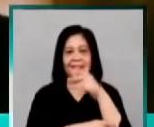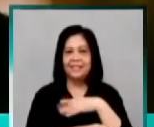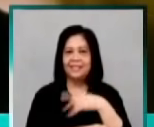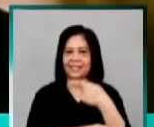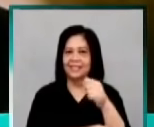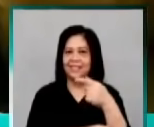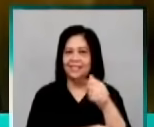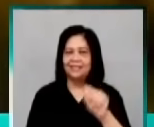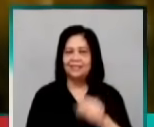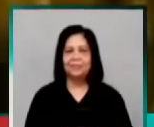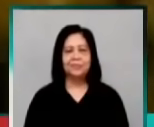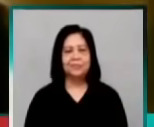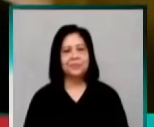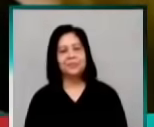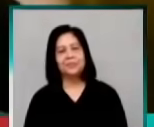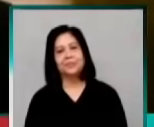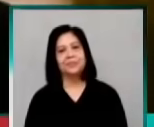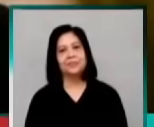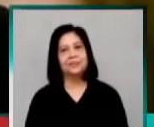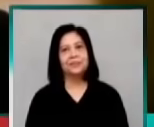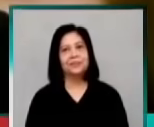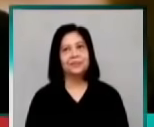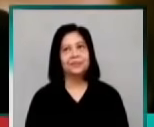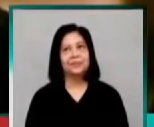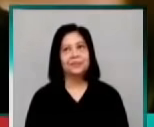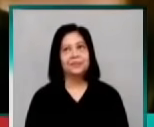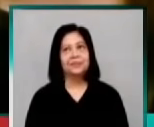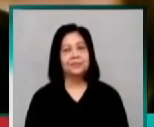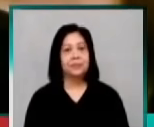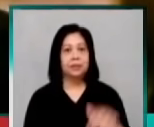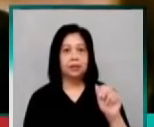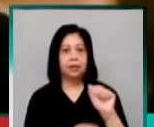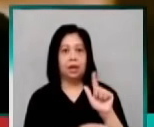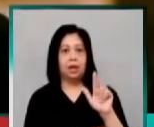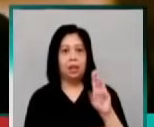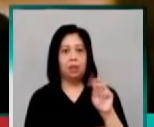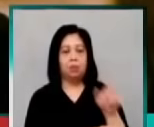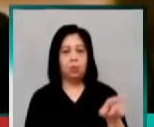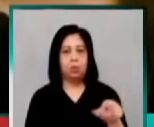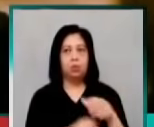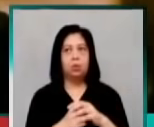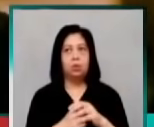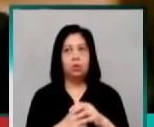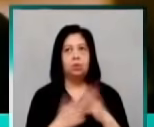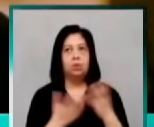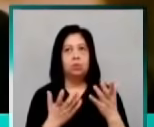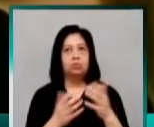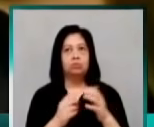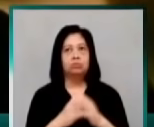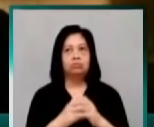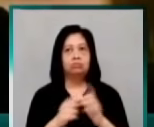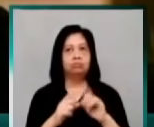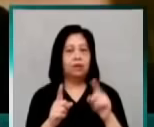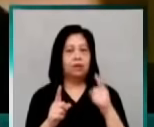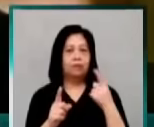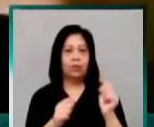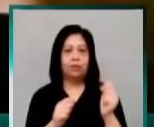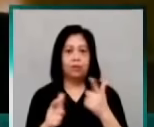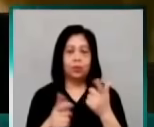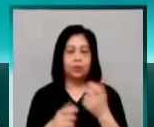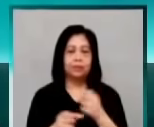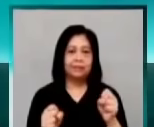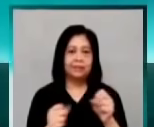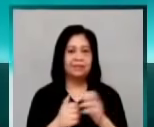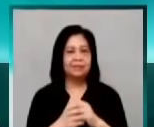na yung album is meant for clubs and going outside, pero for everyone's safety, we should stay